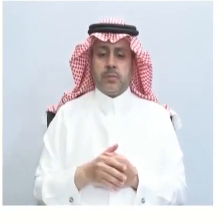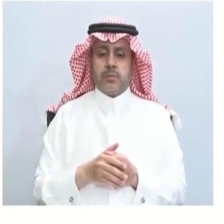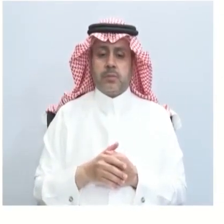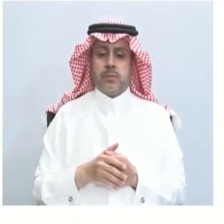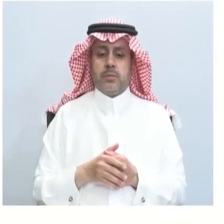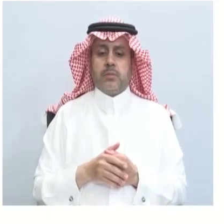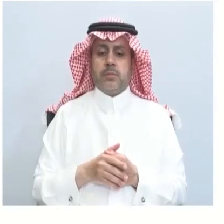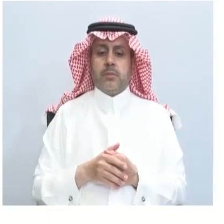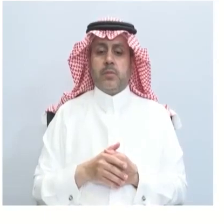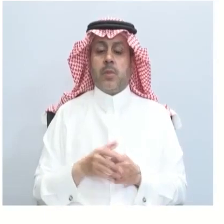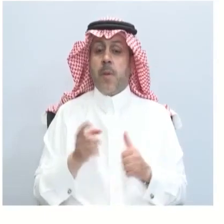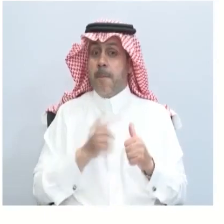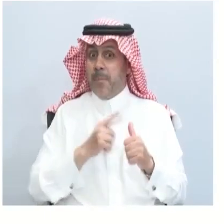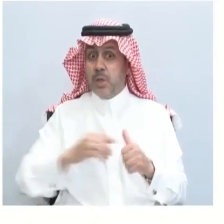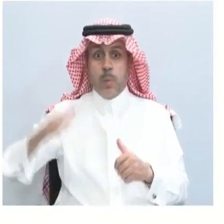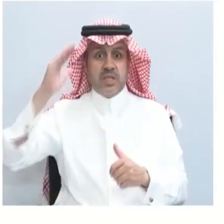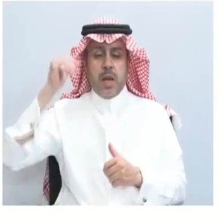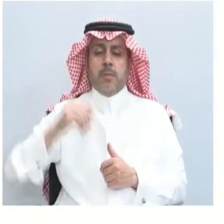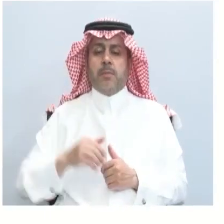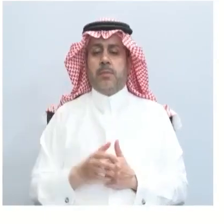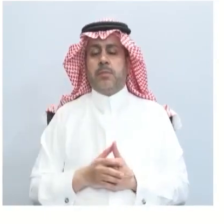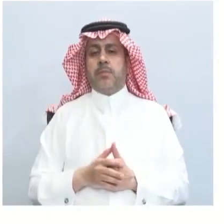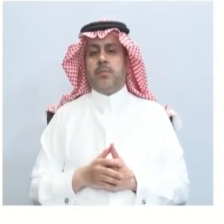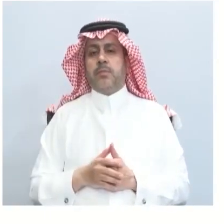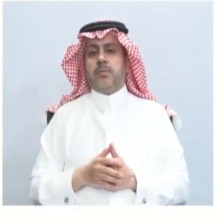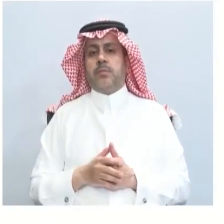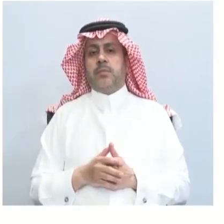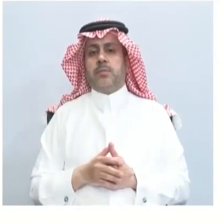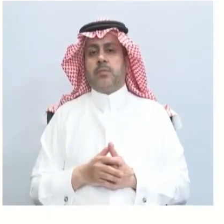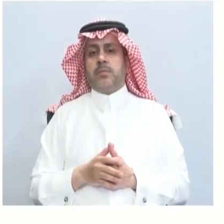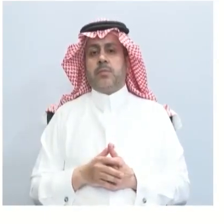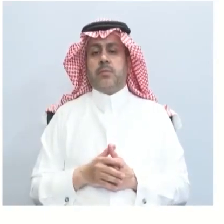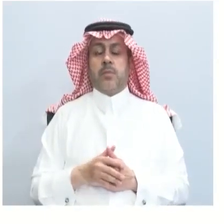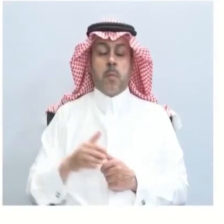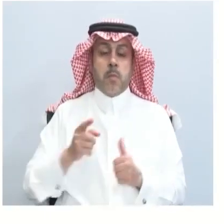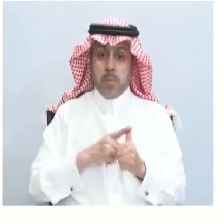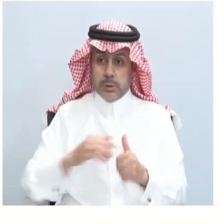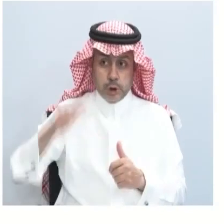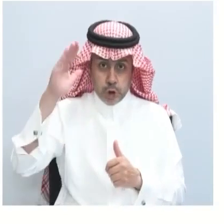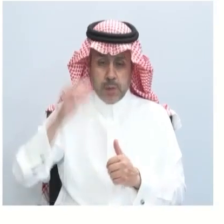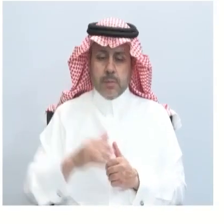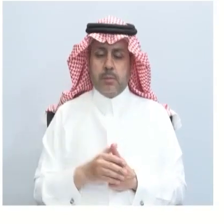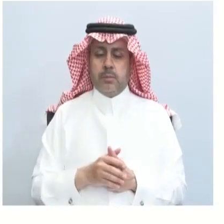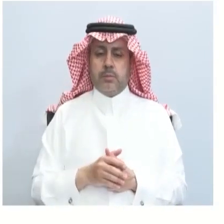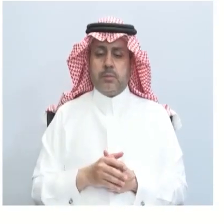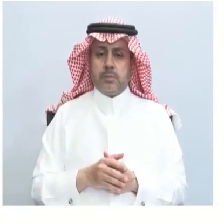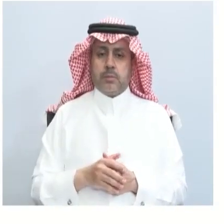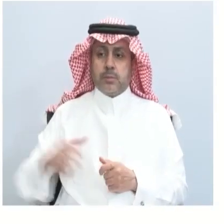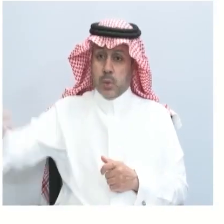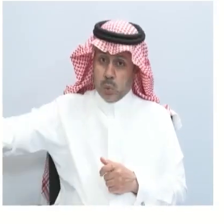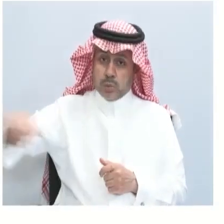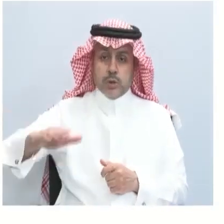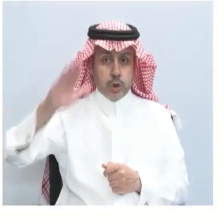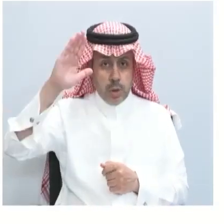ثانيا بدؤه بالسلام وذلك ب نبدا بالسلام من غير انتظار القاء السلام